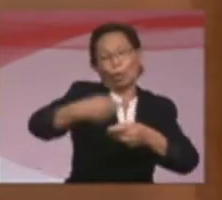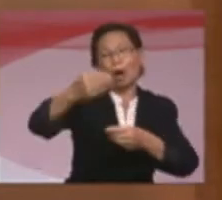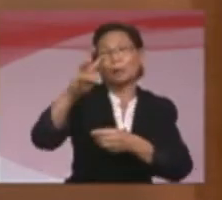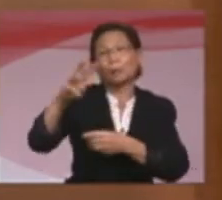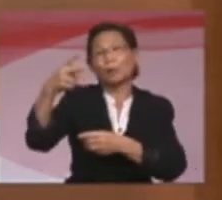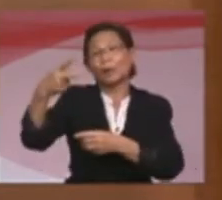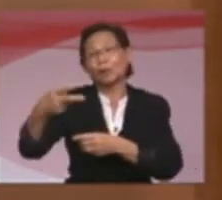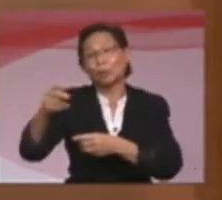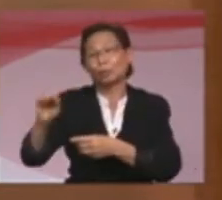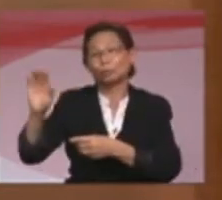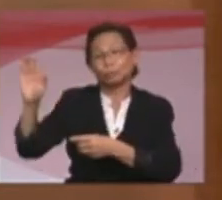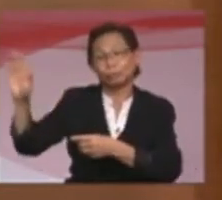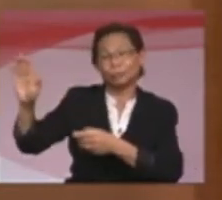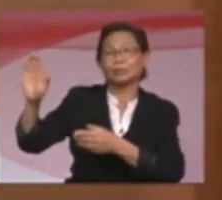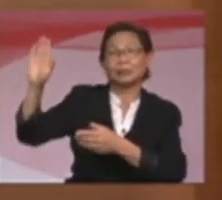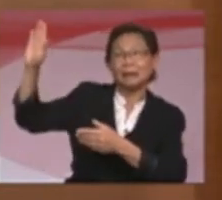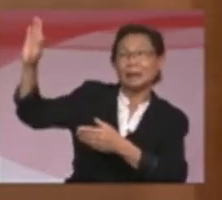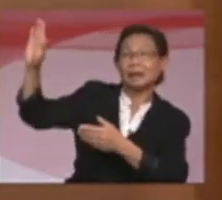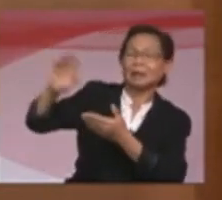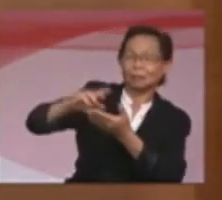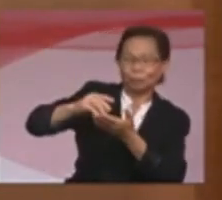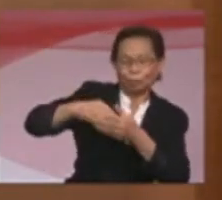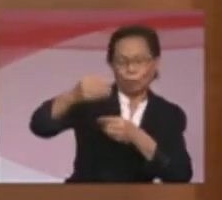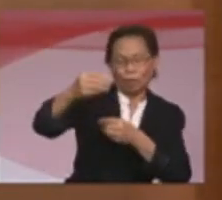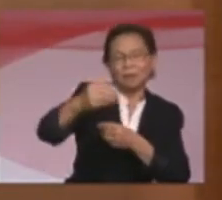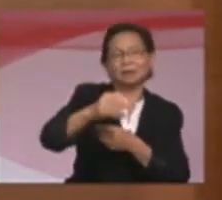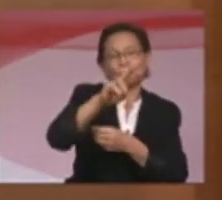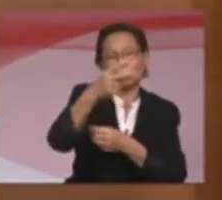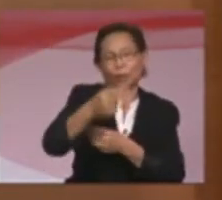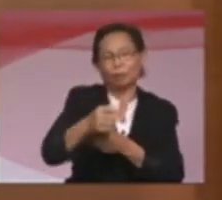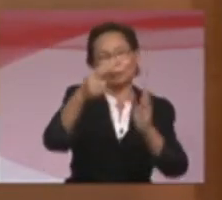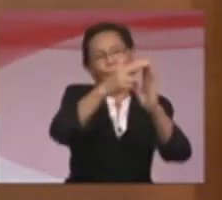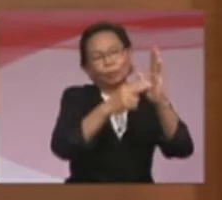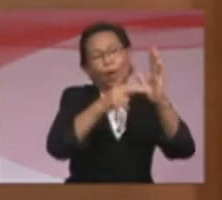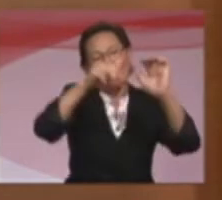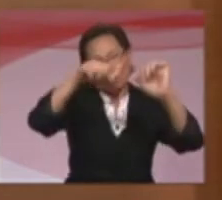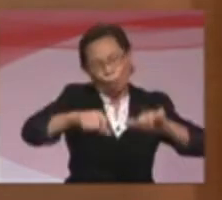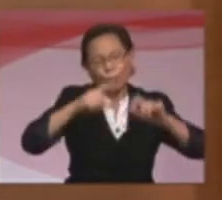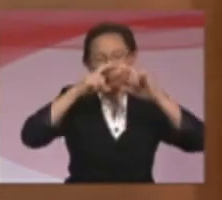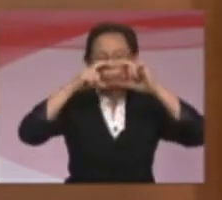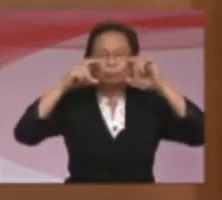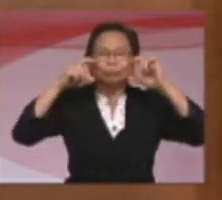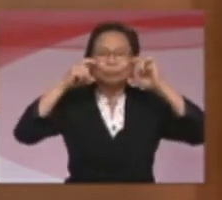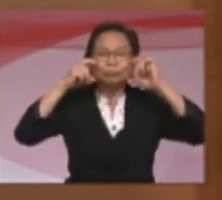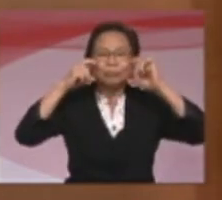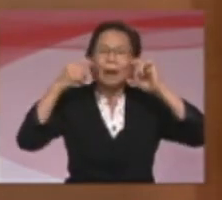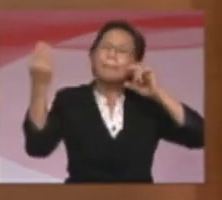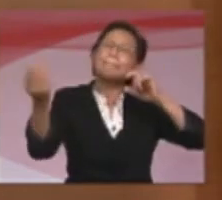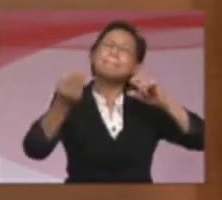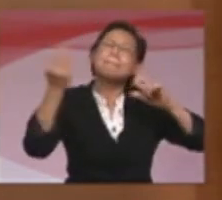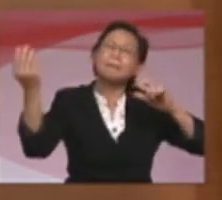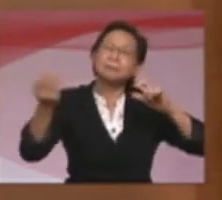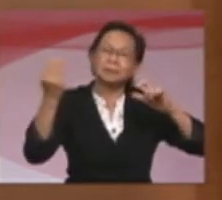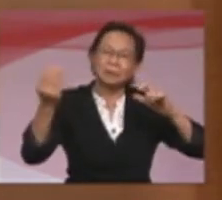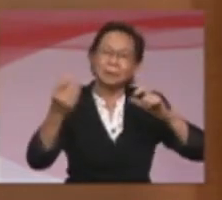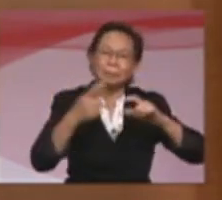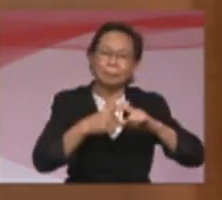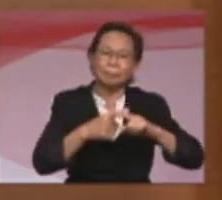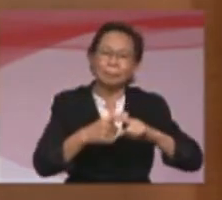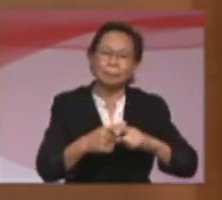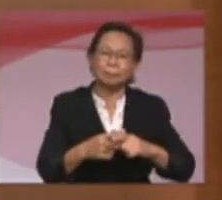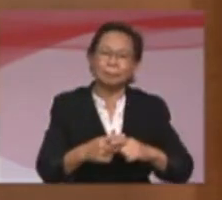mengeluarkan peraturan, iaitu boleh menggunakan pelitup muka biasa. Tetapi